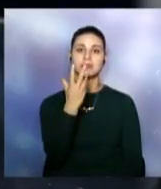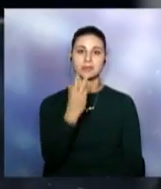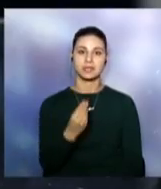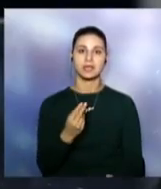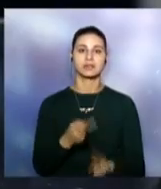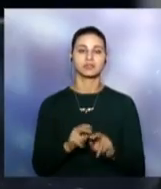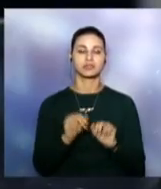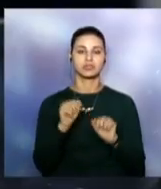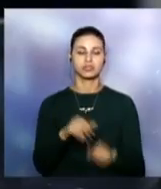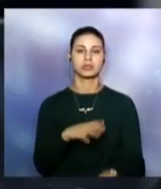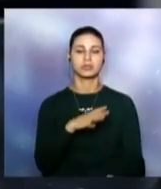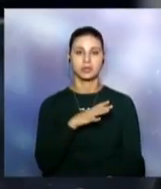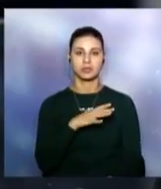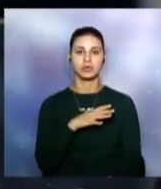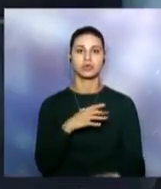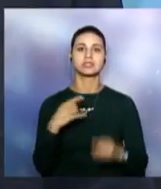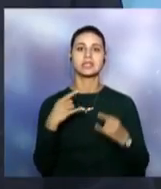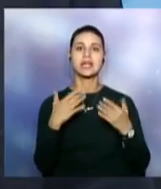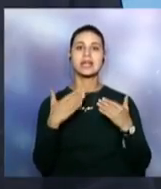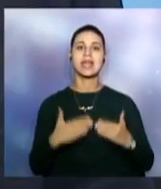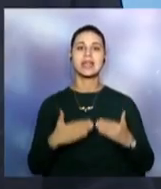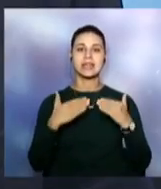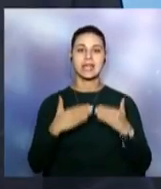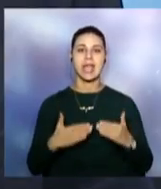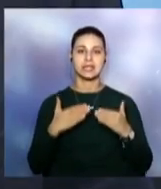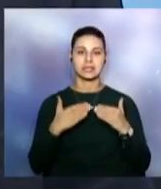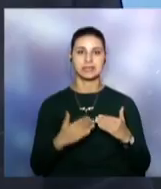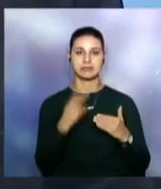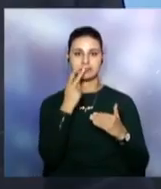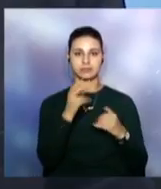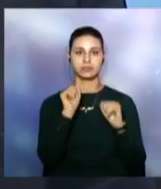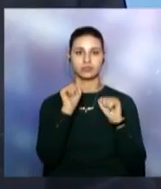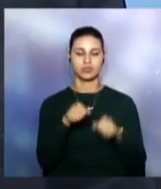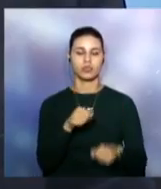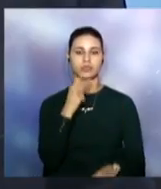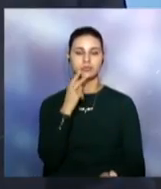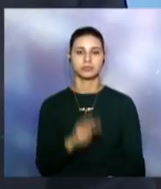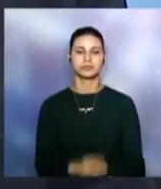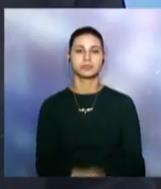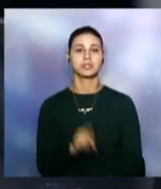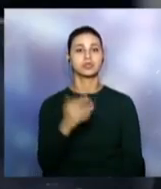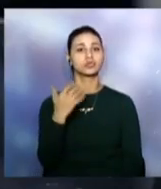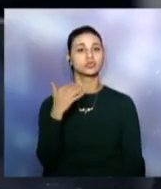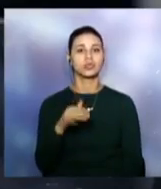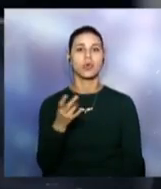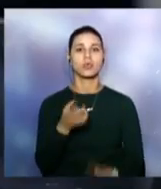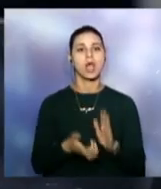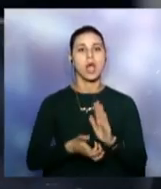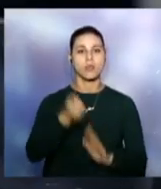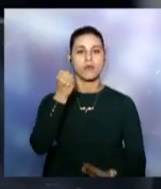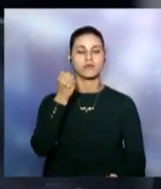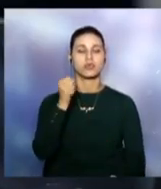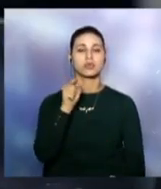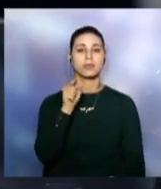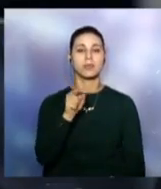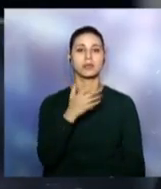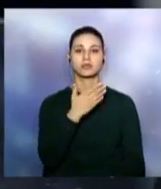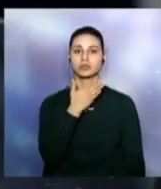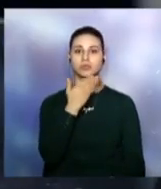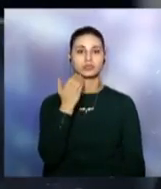შეიძლება დადგინდეს რენტგენოლოგიურად, ანუ რადიოლოგიურად, ის უკვე ამოსაღებია, ანუ მას არ